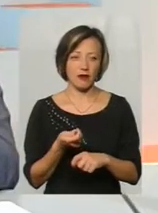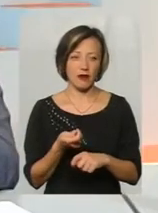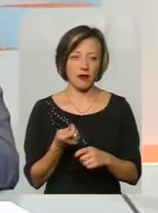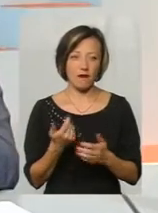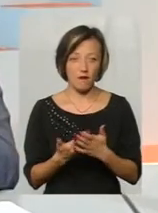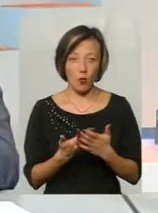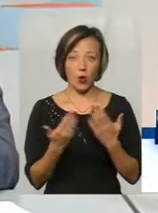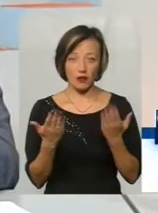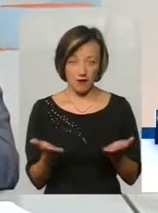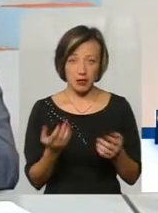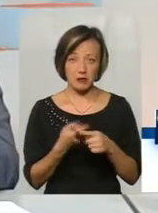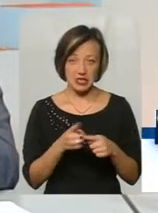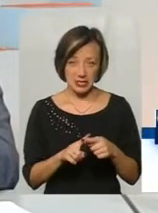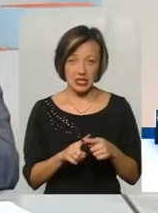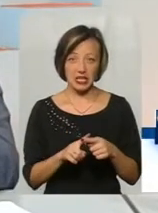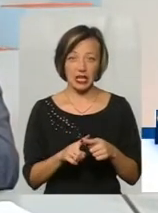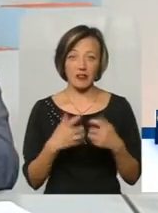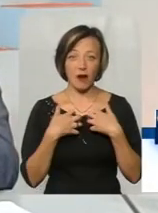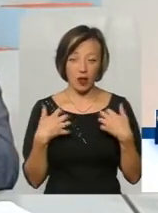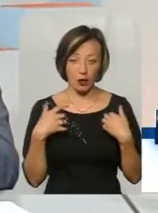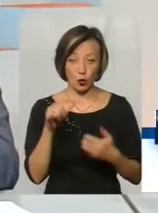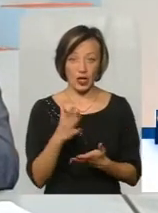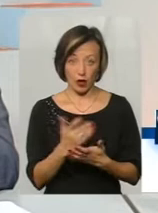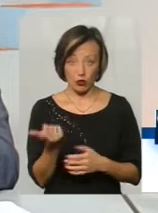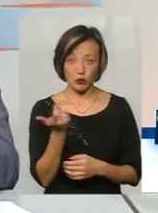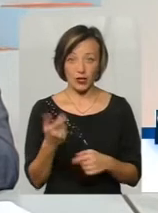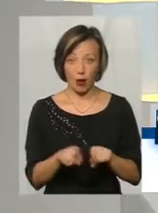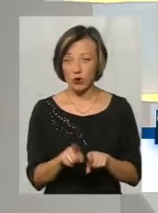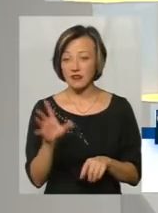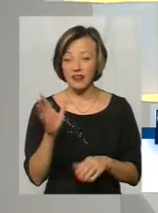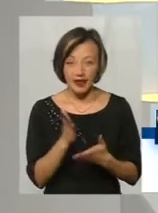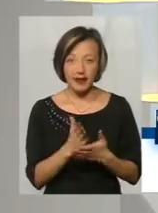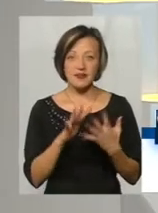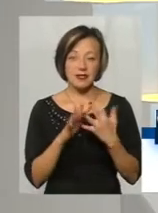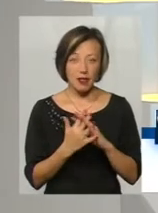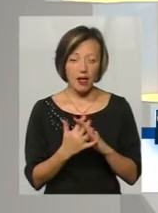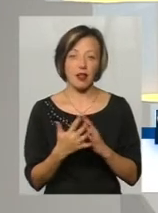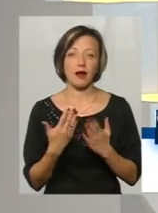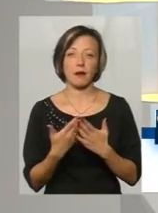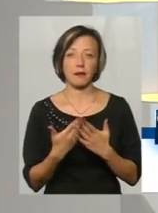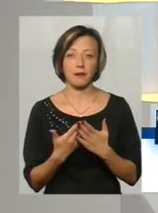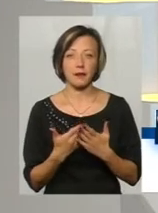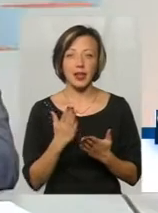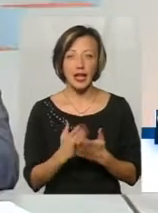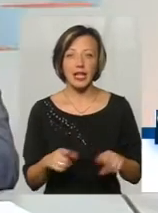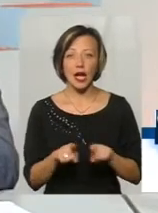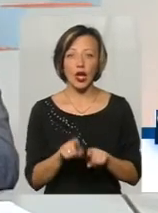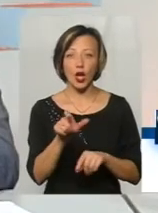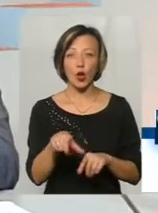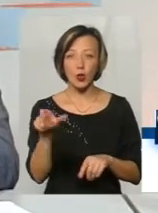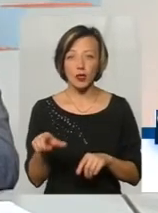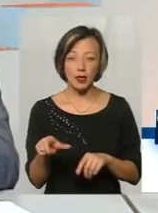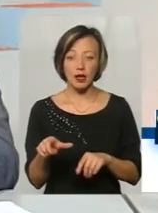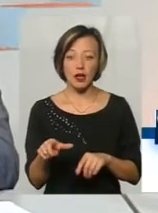От вам ці тварини, в яких є господар. Також є в селах є такі люди, які заводять